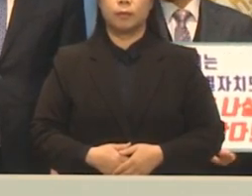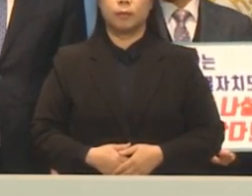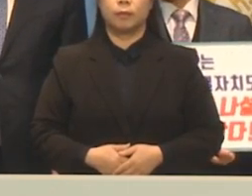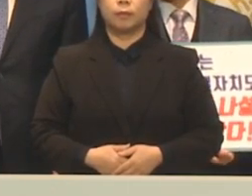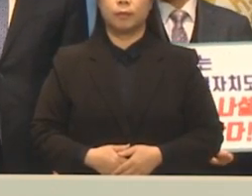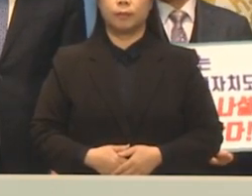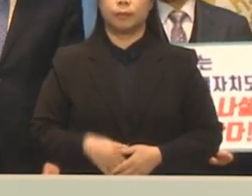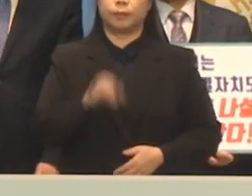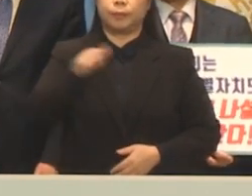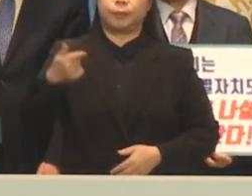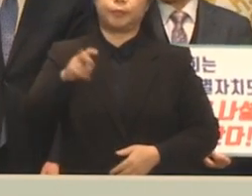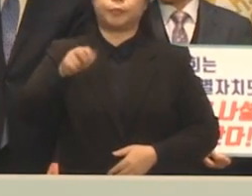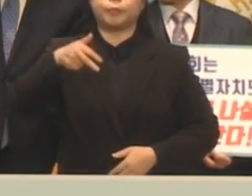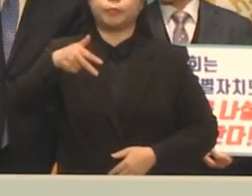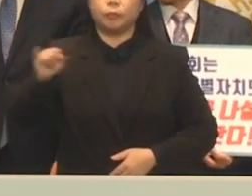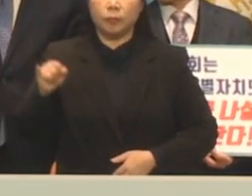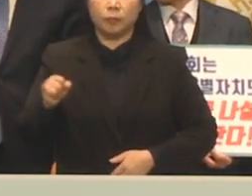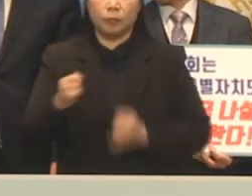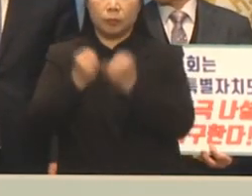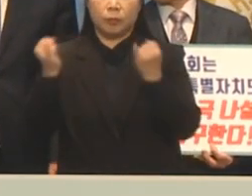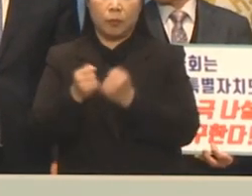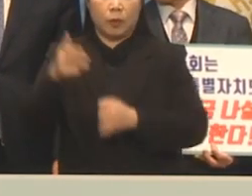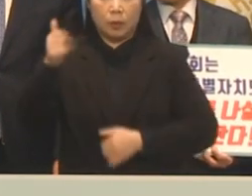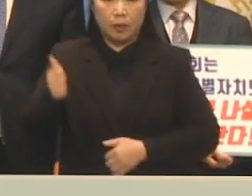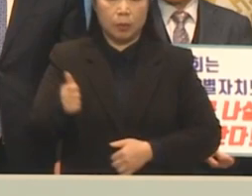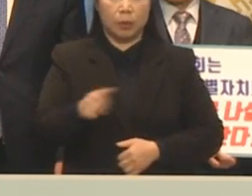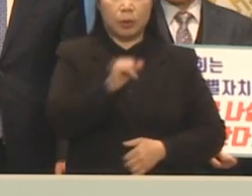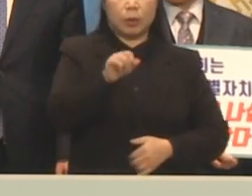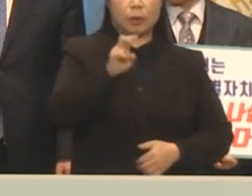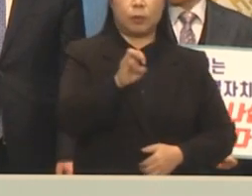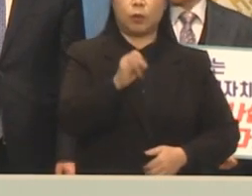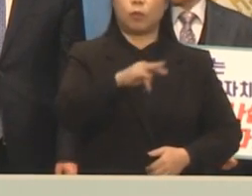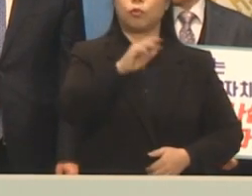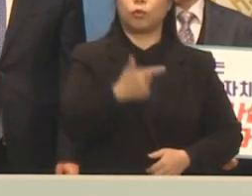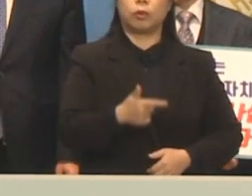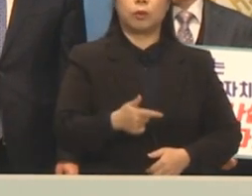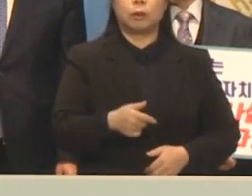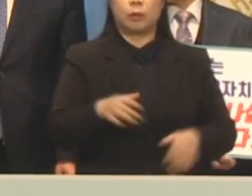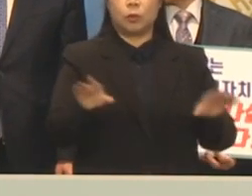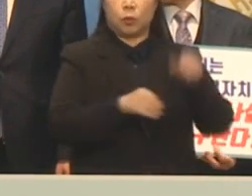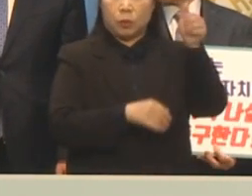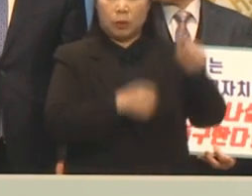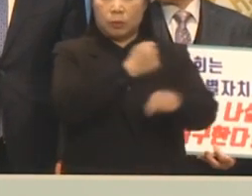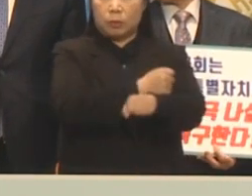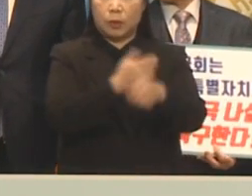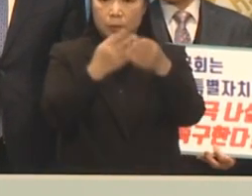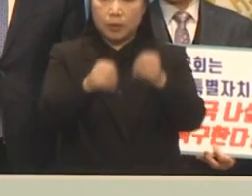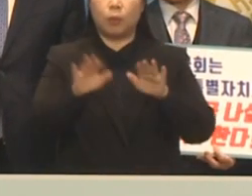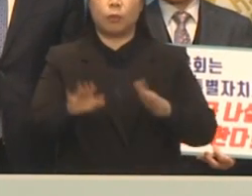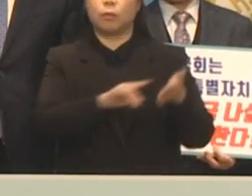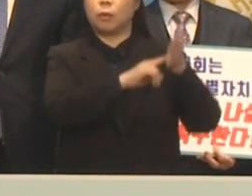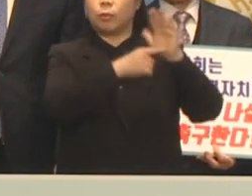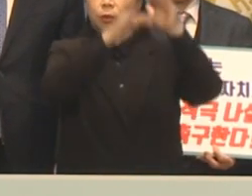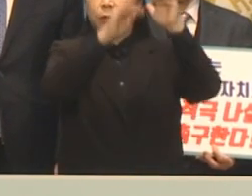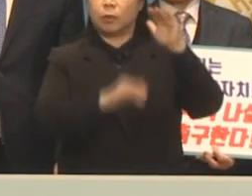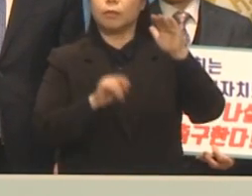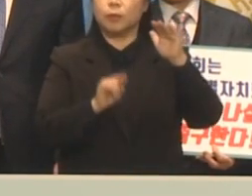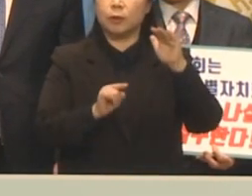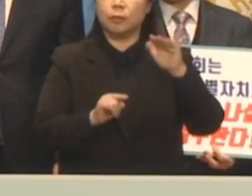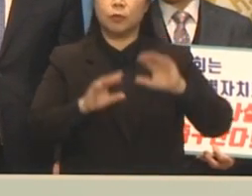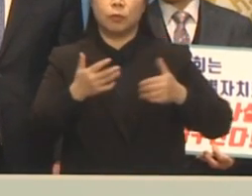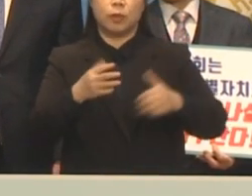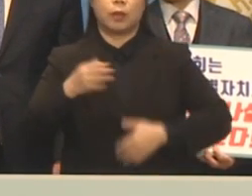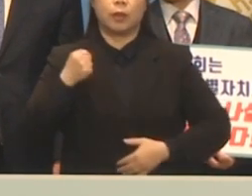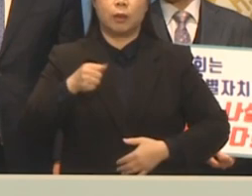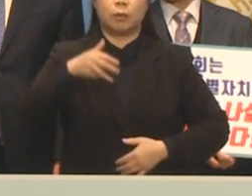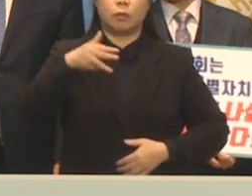네, 이금자 경기도 여성단체 협의회장님과 이명문 대진대 총장님 수고하셨습니다. 오늘 발표한 선언문은